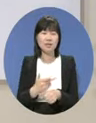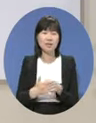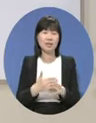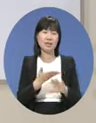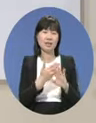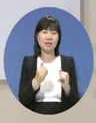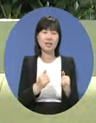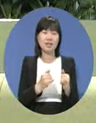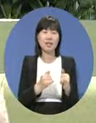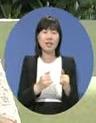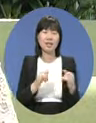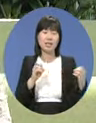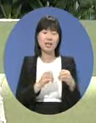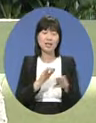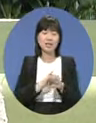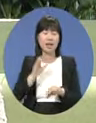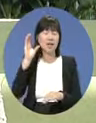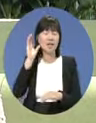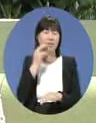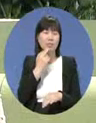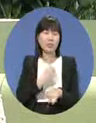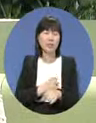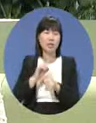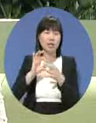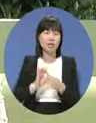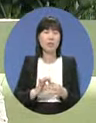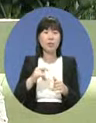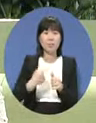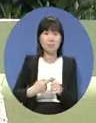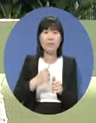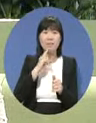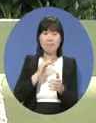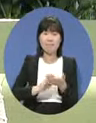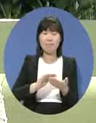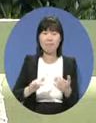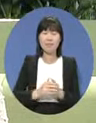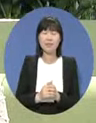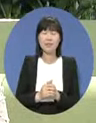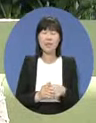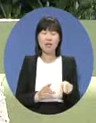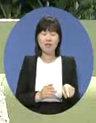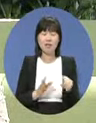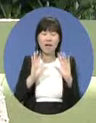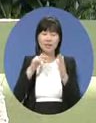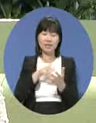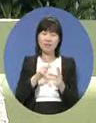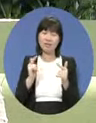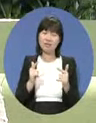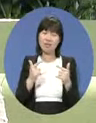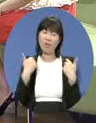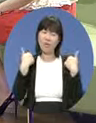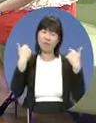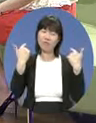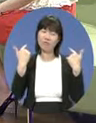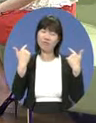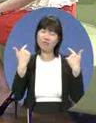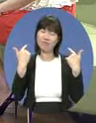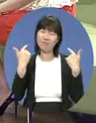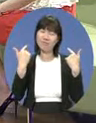이야기 잘 듣지도 않고. 예. 그리고 계속 비판을 해야 되는 거예요. 예. 지금 이거 애들 경우가 아니라 어른 경우가 아니에요?